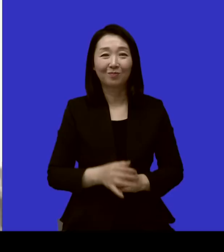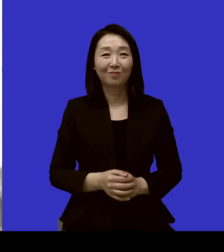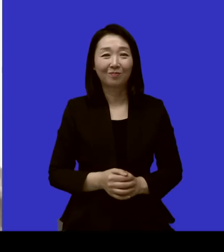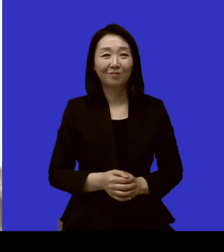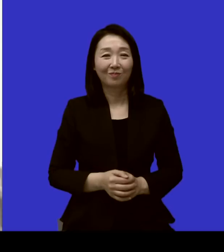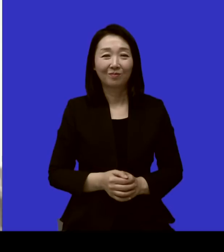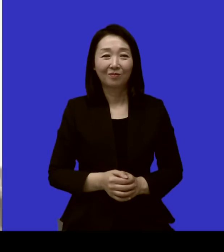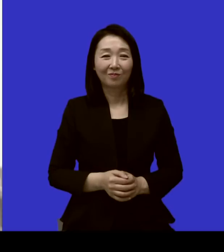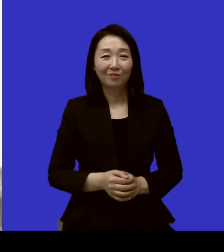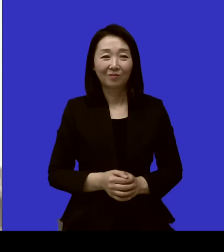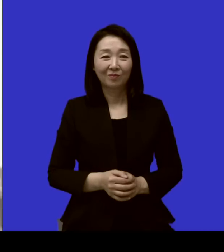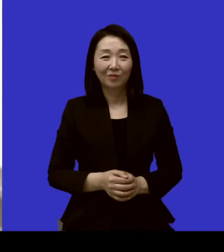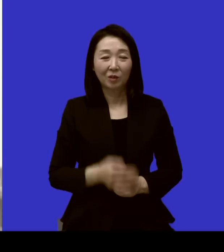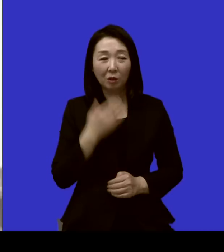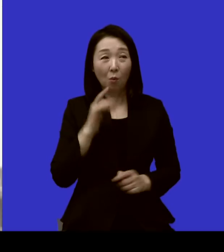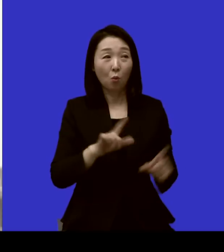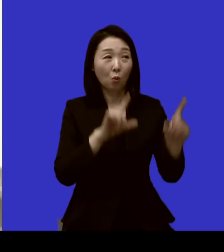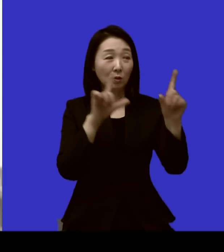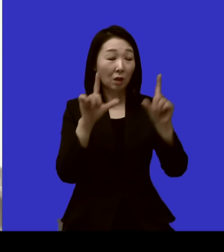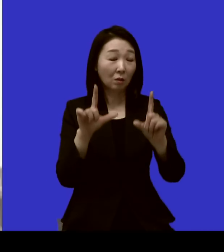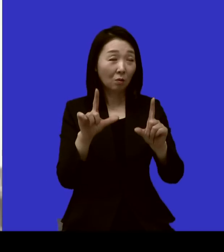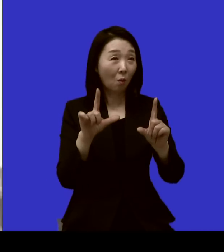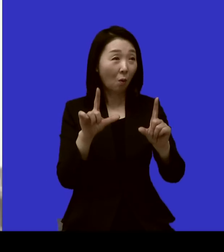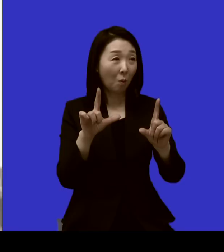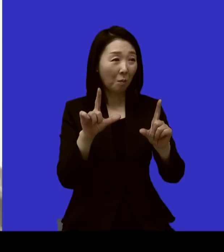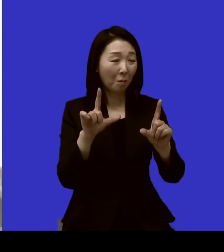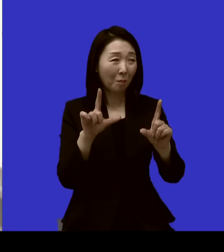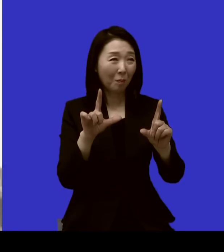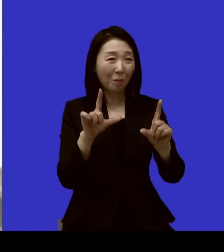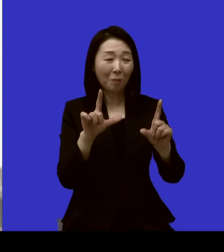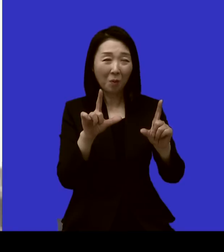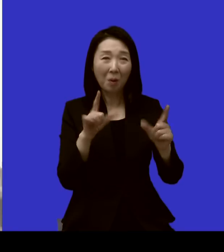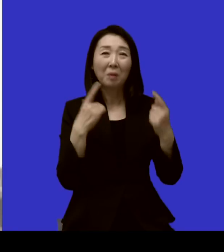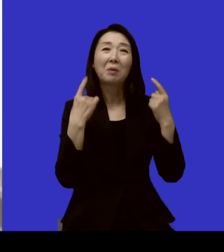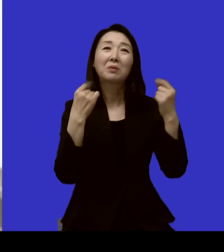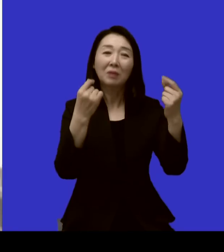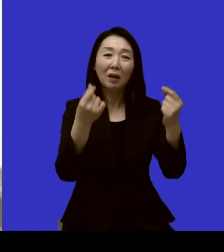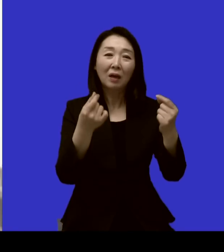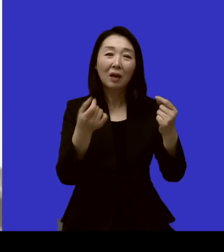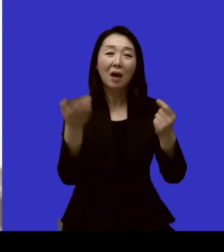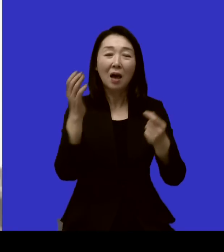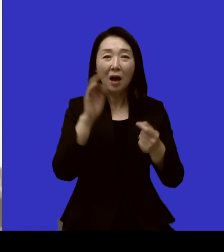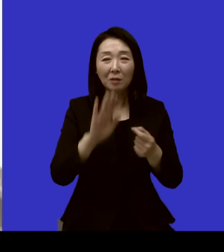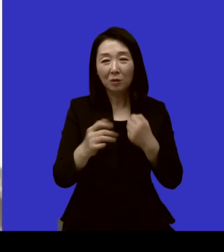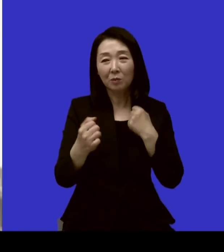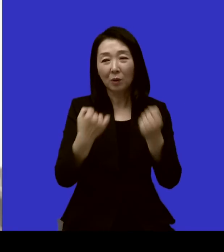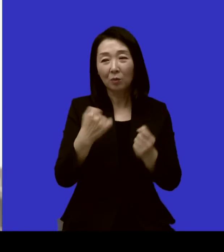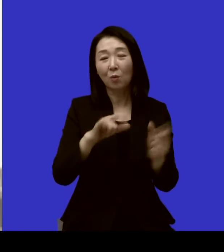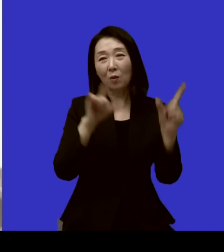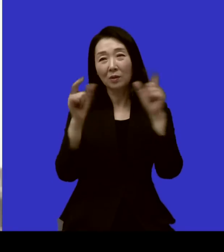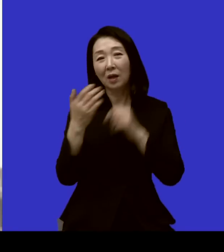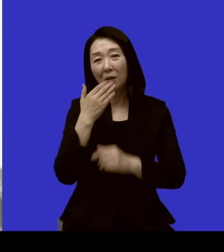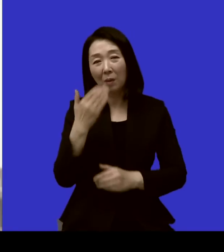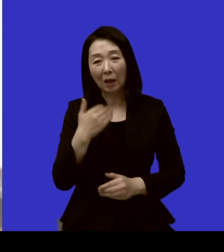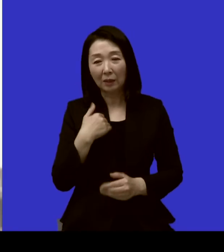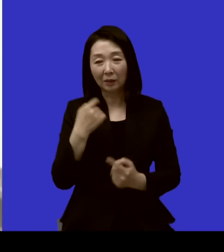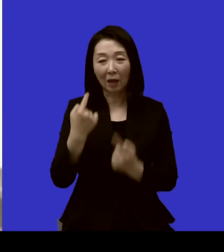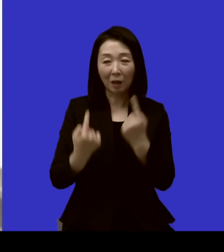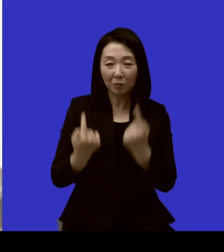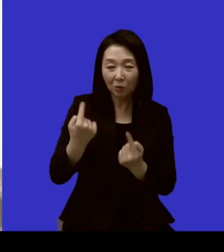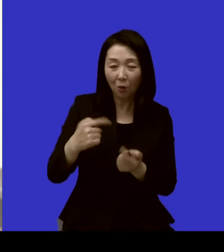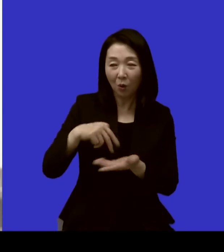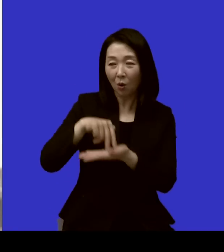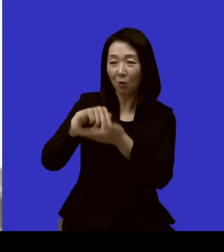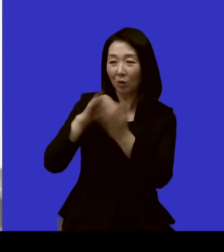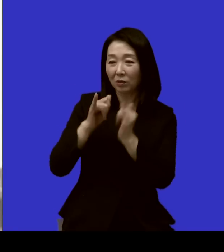그래서 생활은 나아진 게 별로 없었지만 그래도 계속해서 살아볼 수 있겠다. 그리고 나보다 더 외로운 사람이 있으니까 그